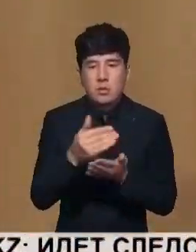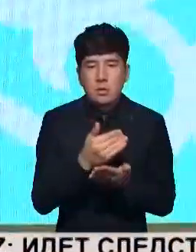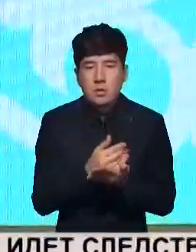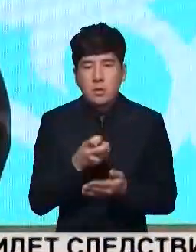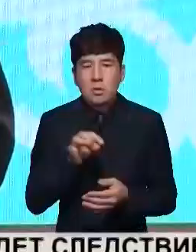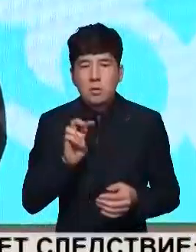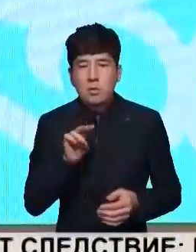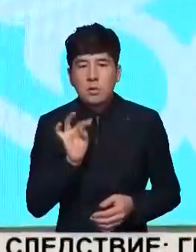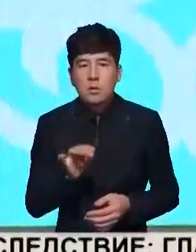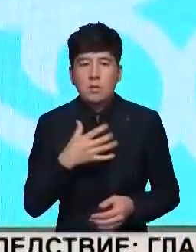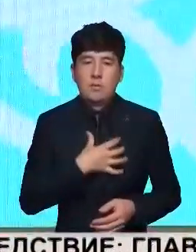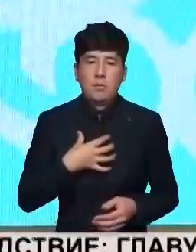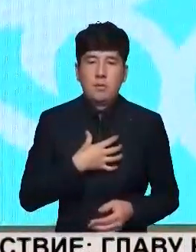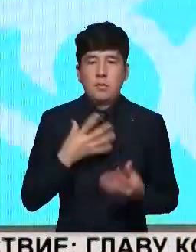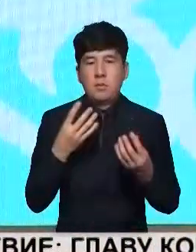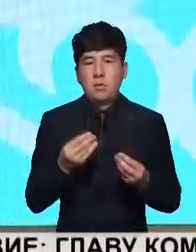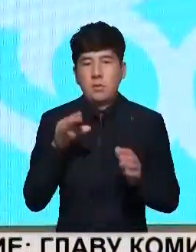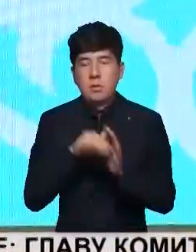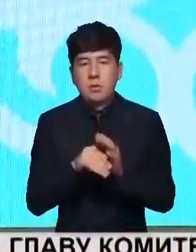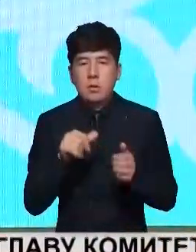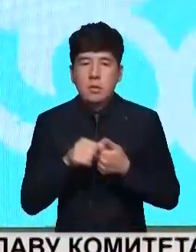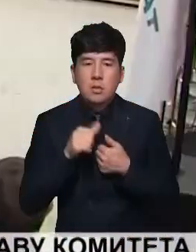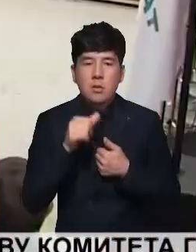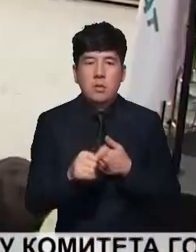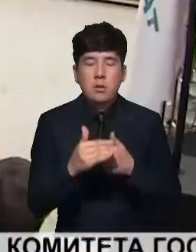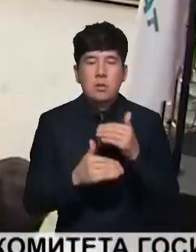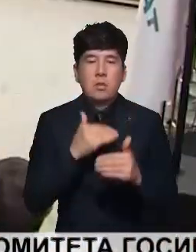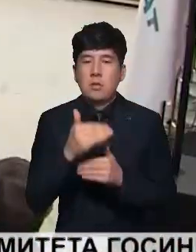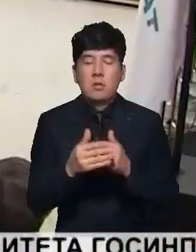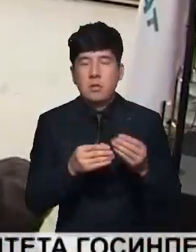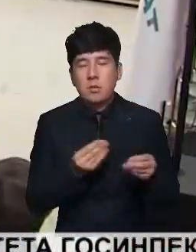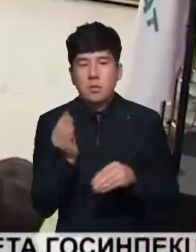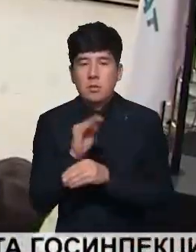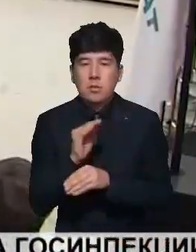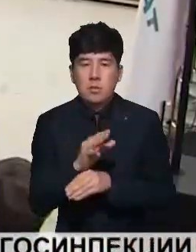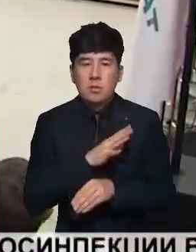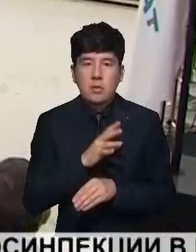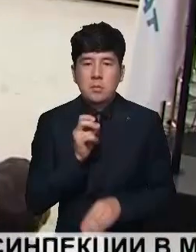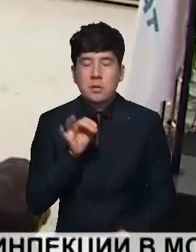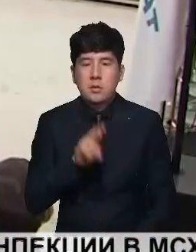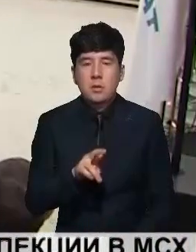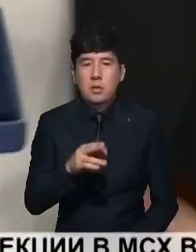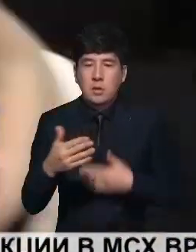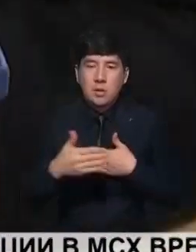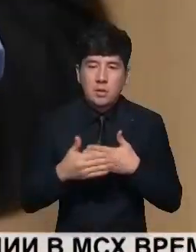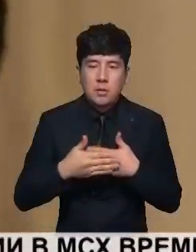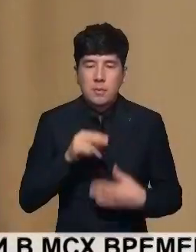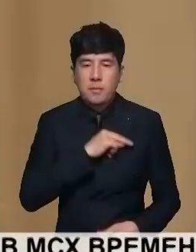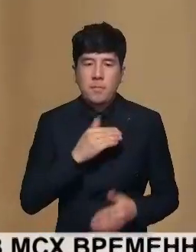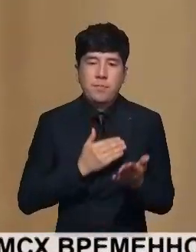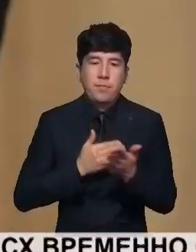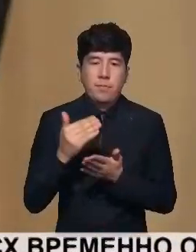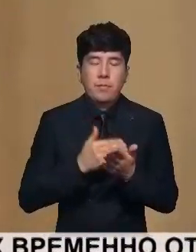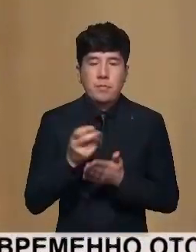в преддверии важного дня, внесших особый вклад в развитие страны. Ерлан Кушанов поблагодарил партийцев за активную работу и высокую гражданскую